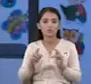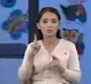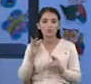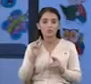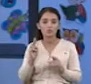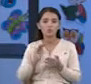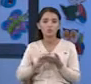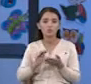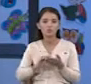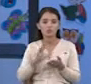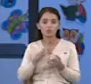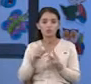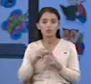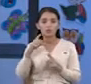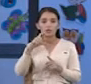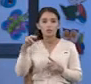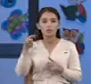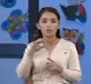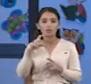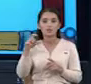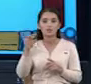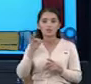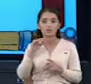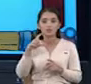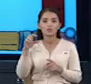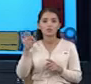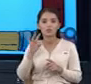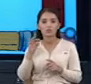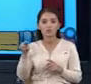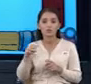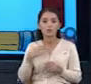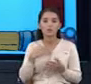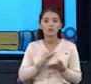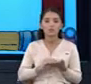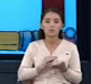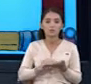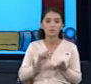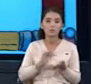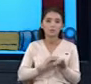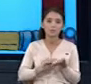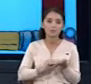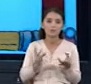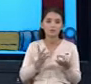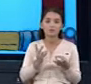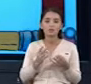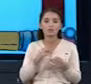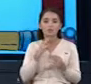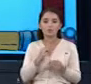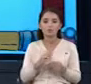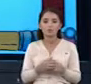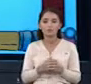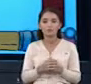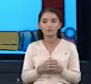печатные буквами, да, написаны слова «это», «это», «эту», «этот», а мы напишем прописными.